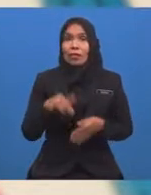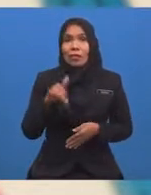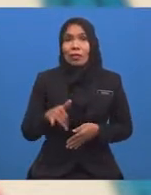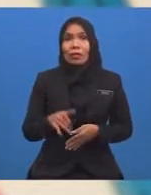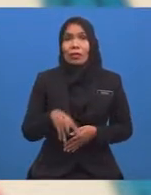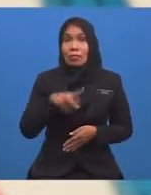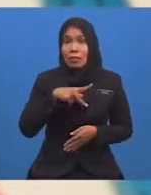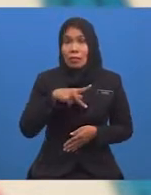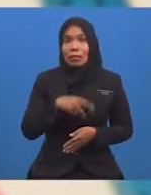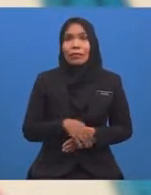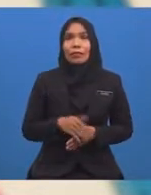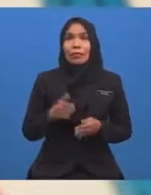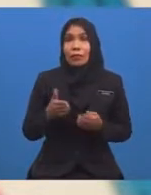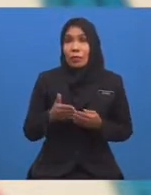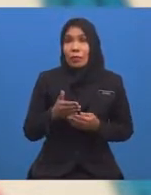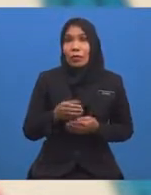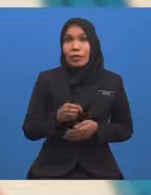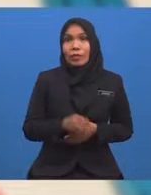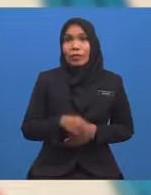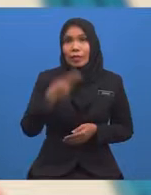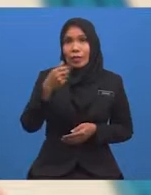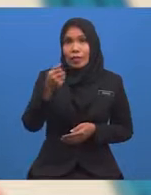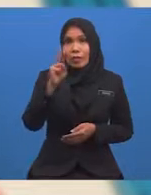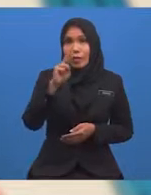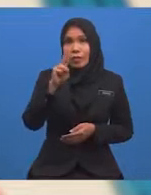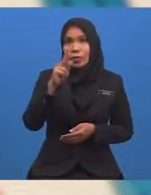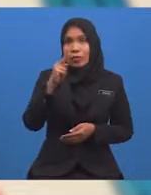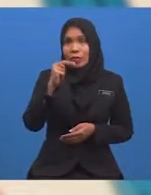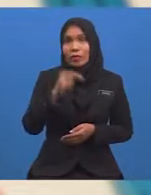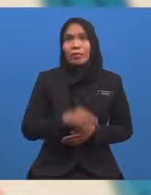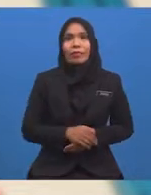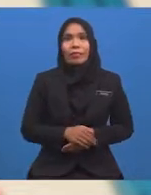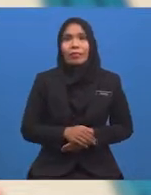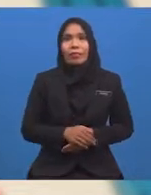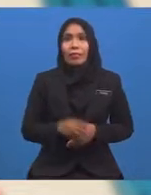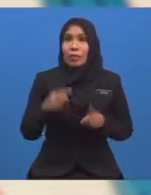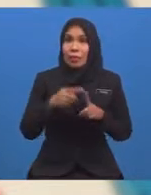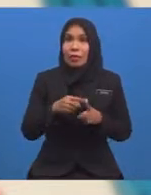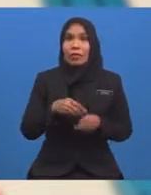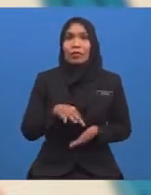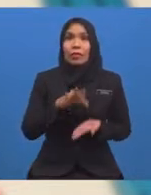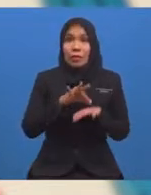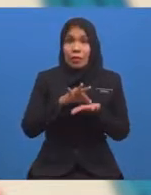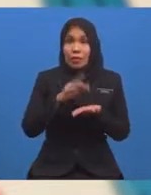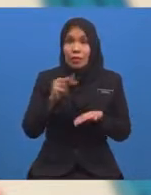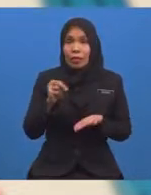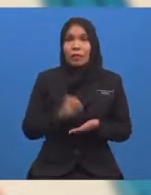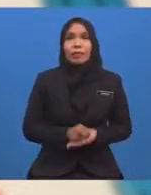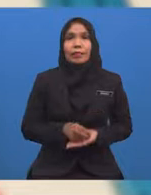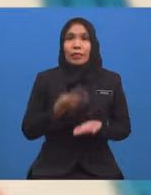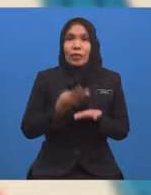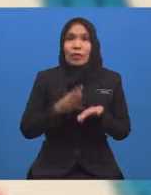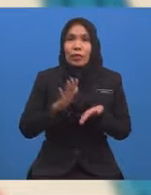yang dimiliki oleh file ngomong coba murid-murid menjawab